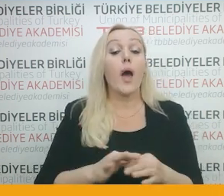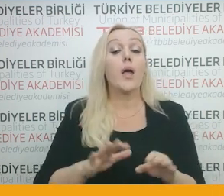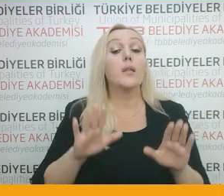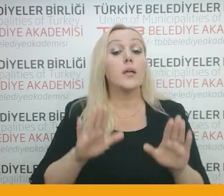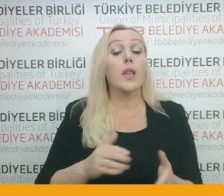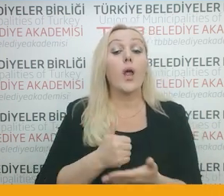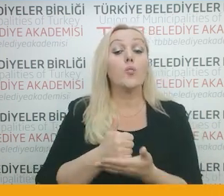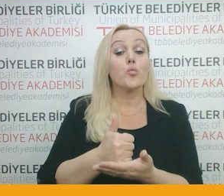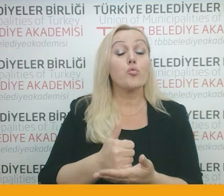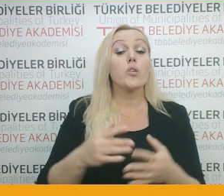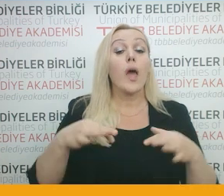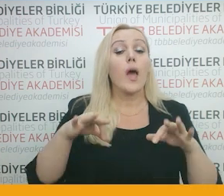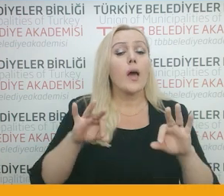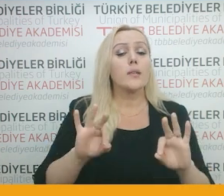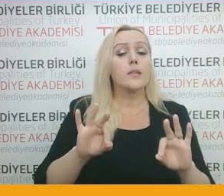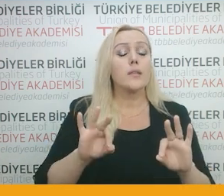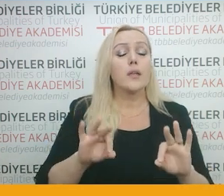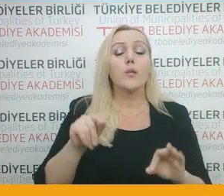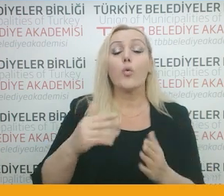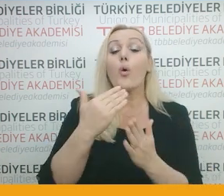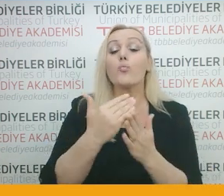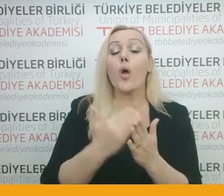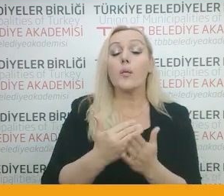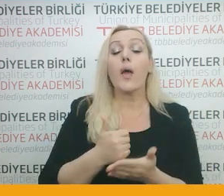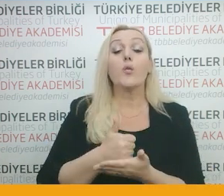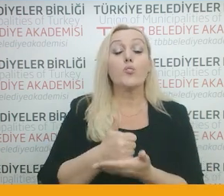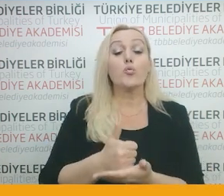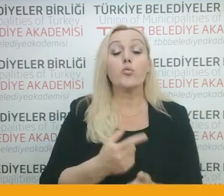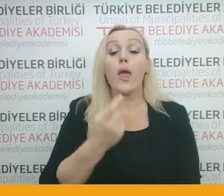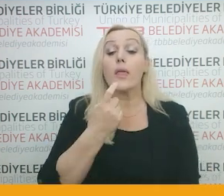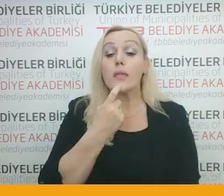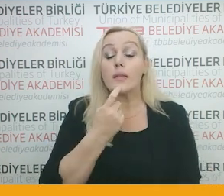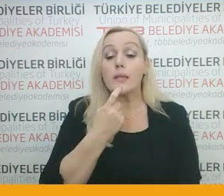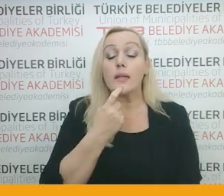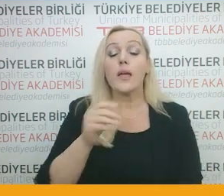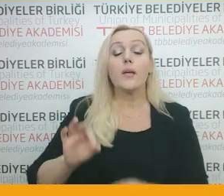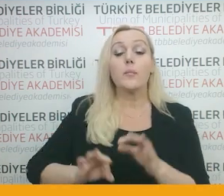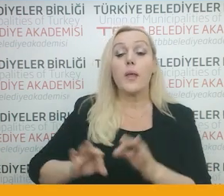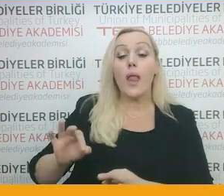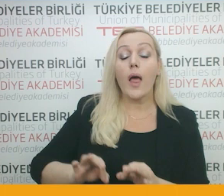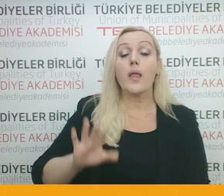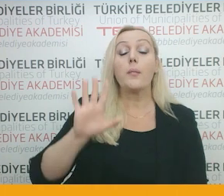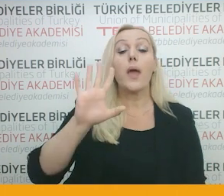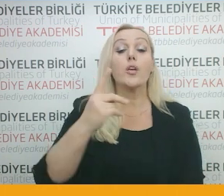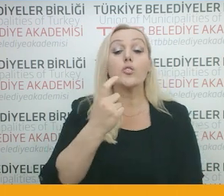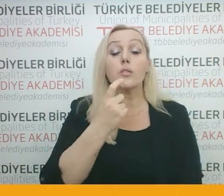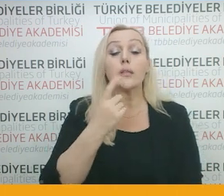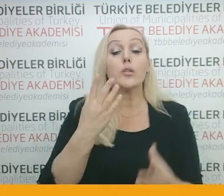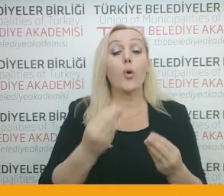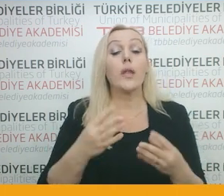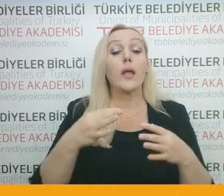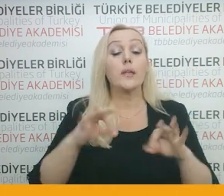ve bütçe hazırlıyor arkadaşlar. Performans programı ve bütçe yıllık, stratejik plan 5 yıllık. Dolayısıyla